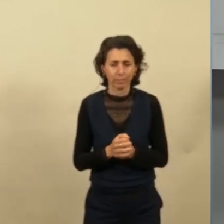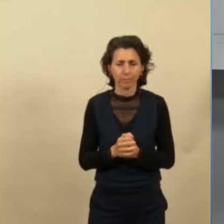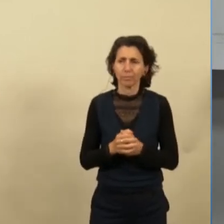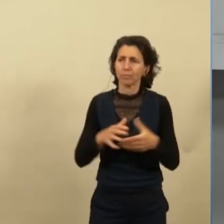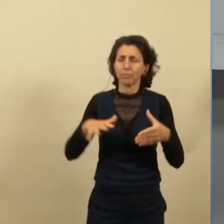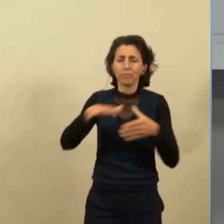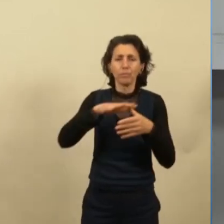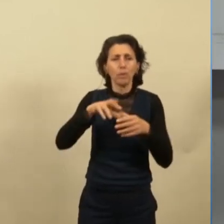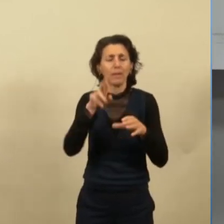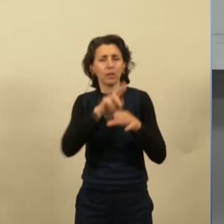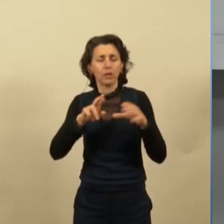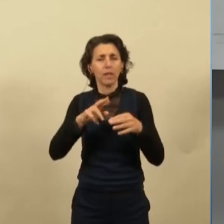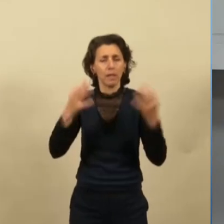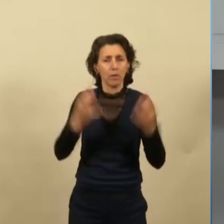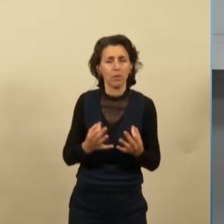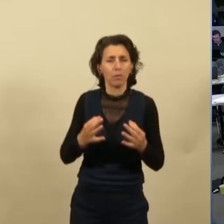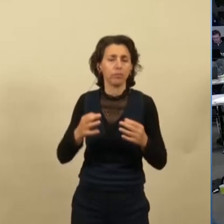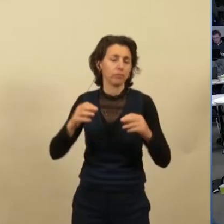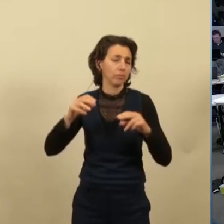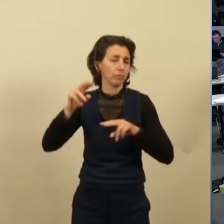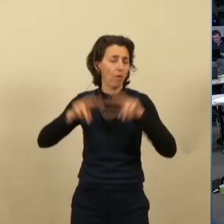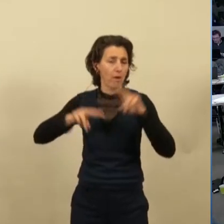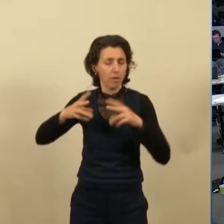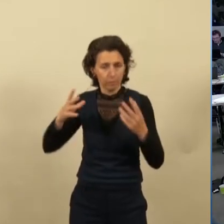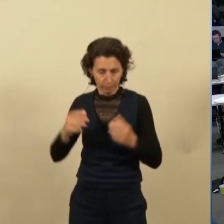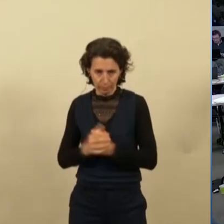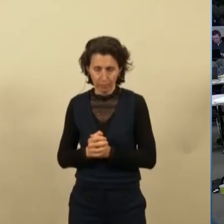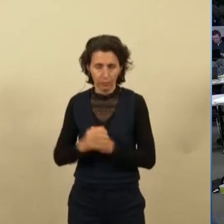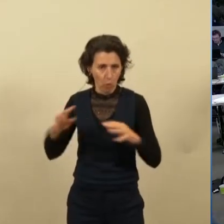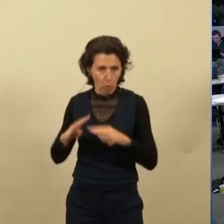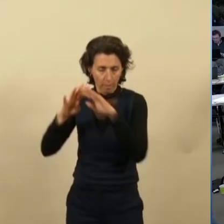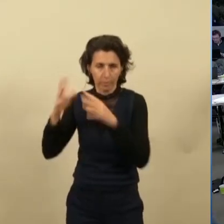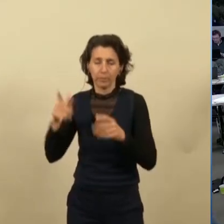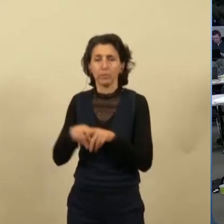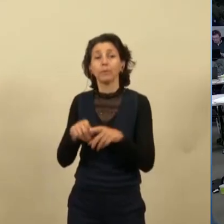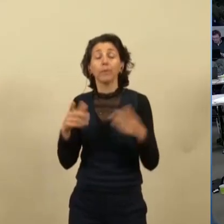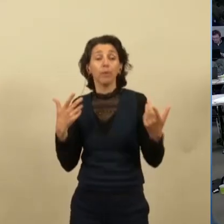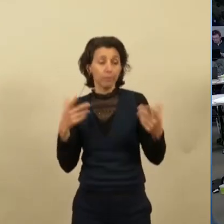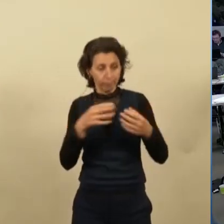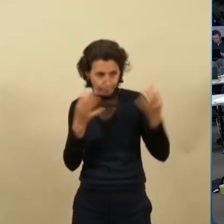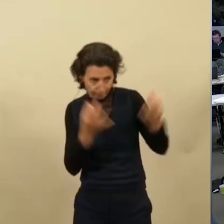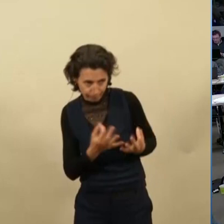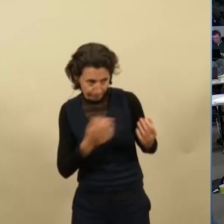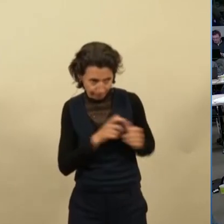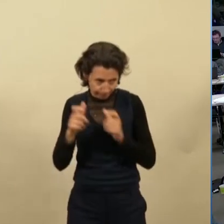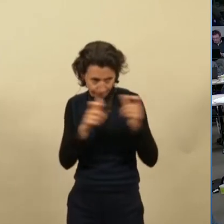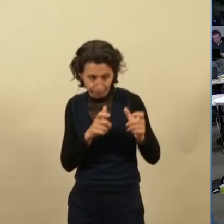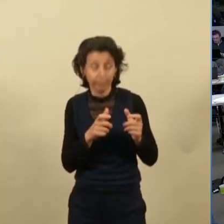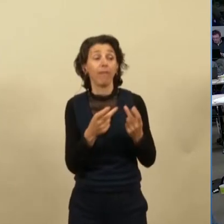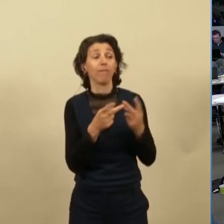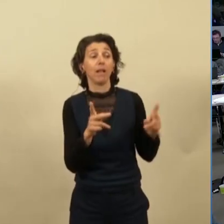auvergne-rhône-alpes afin qu'elle procède à un contrôle des comptes et la gestion de la ville de Grenoble